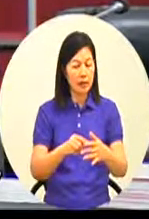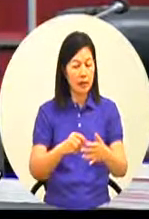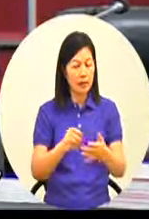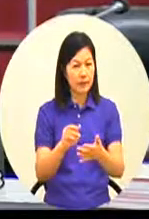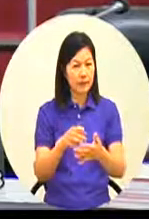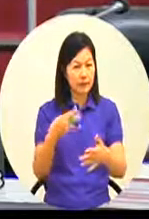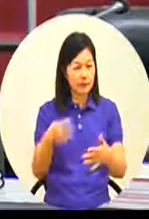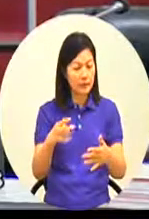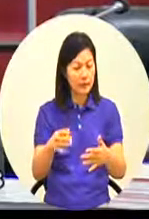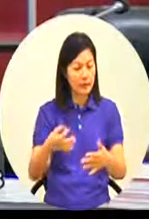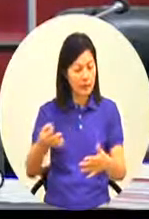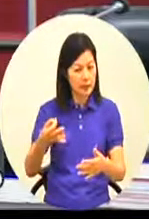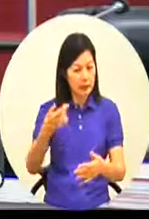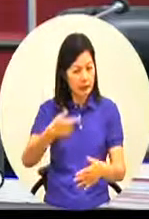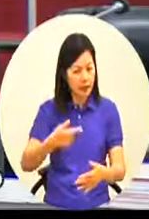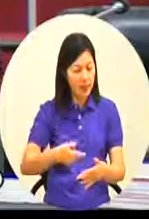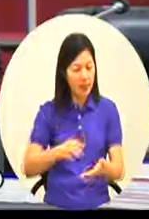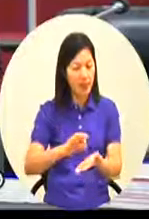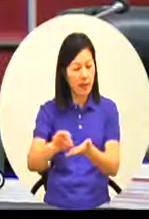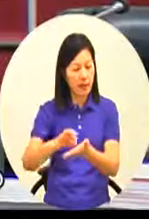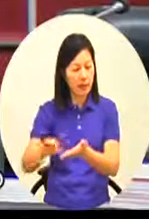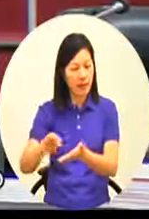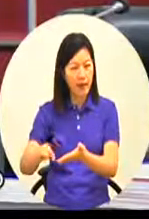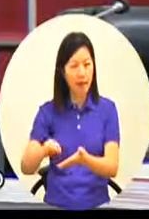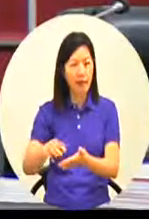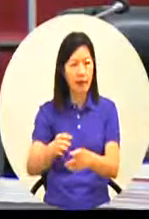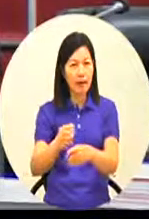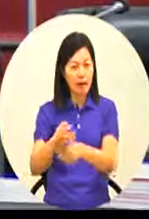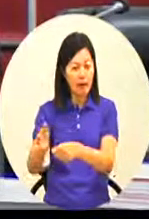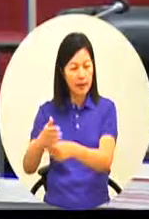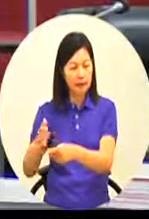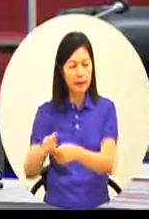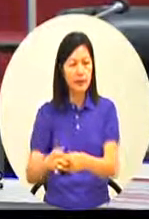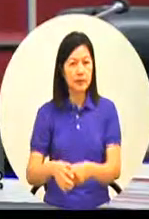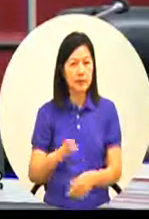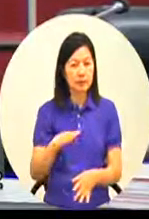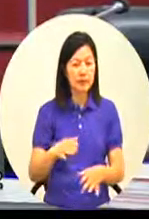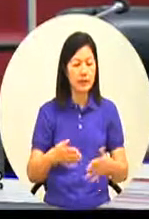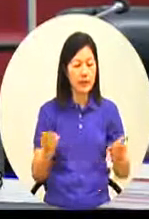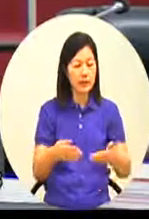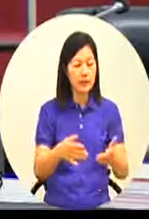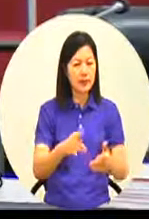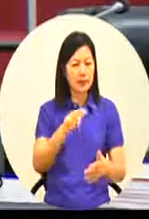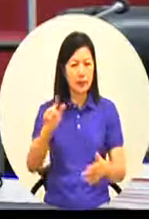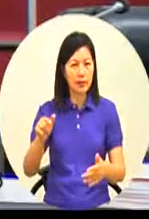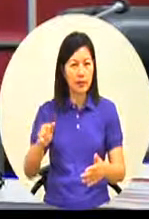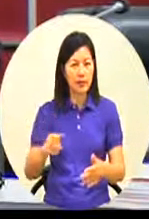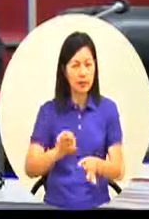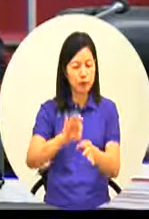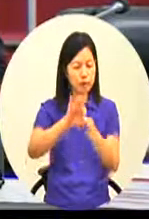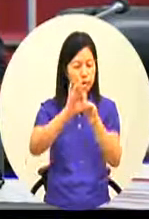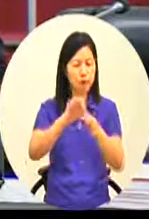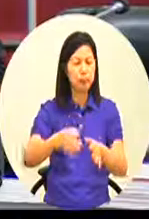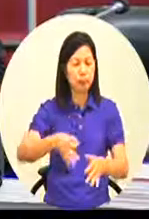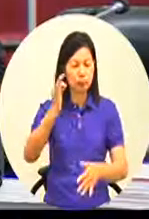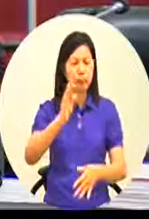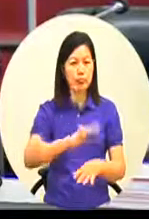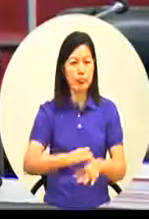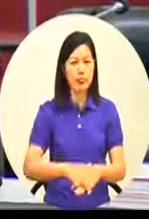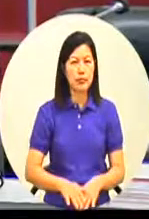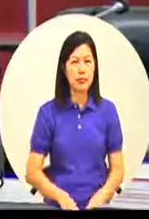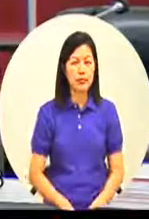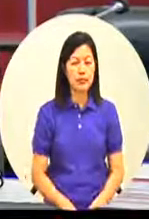钱到时阵慢慢仔还啦，啊，厝慢慢仔起嘛。啊，无即摆建材愈来愈贵，不一定五单起会起来嘛吼。所以这个部分，当